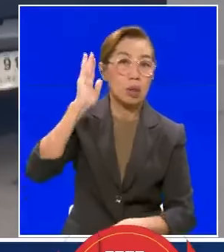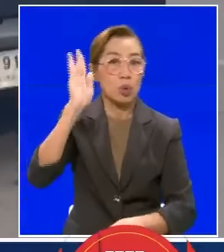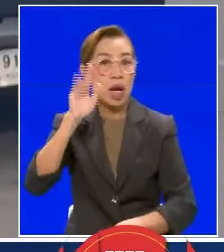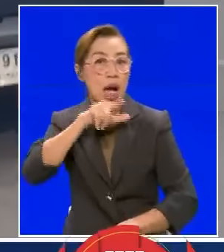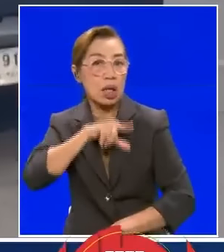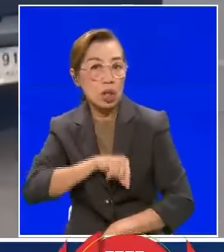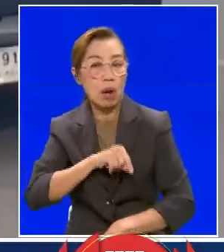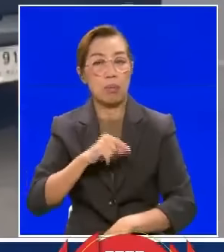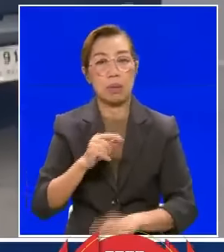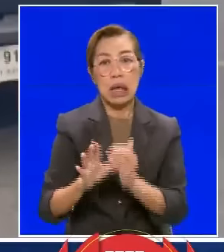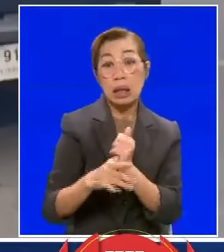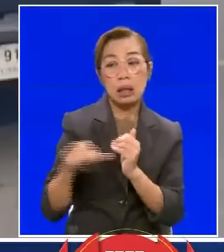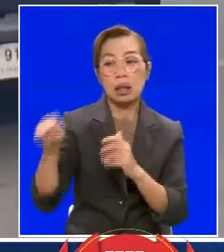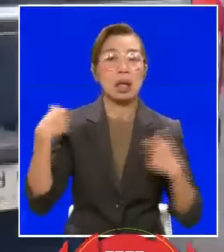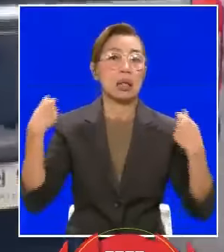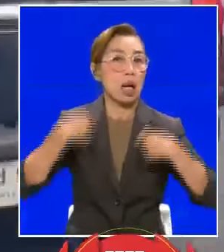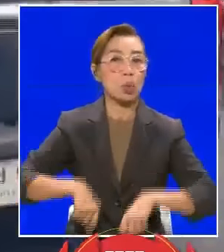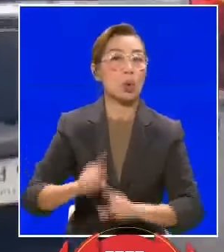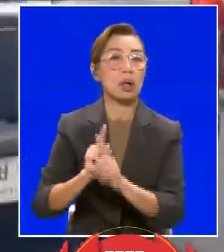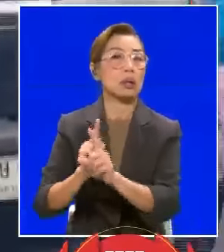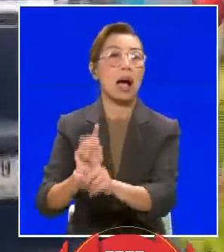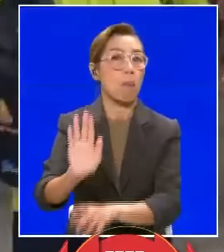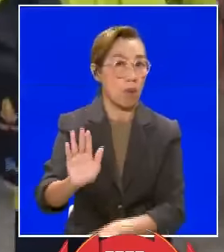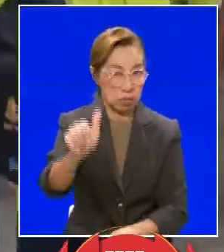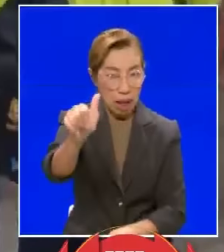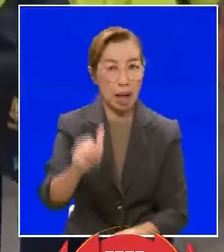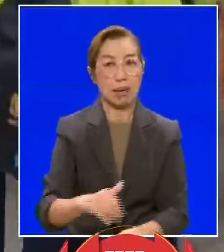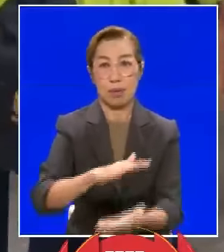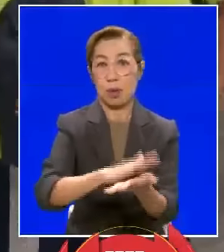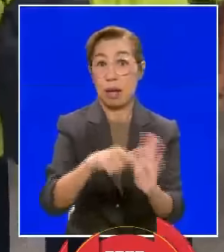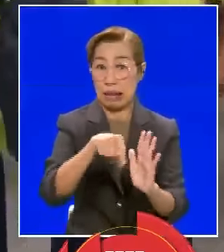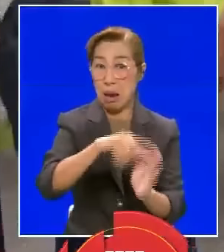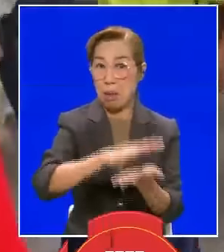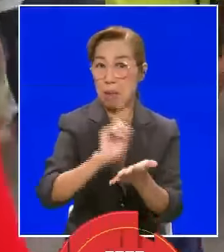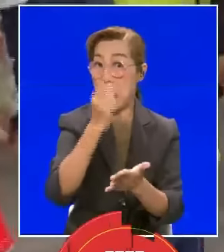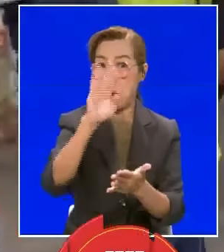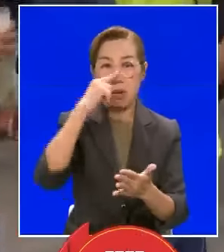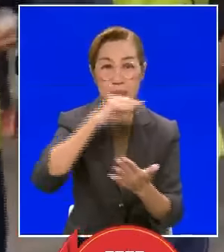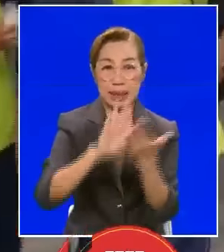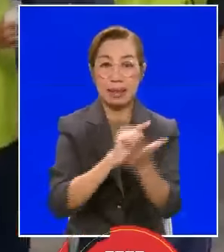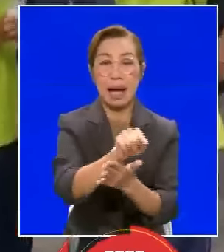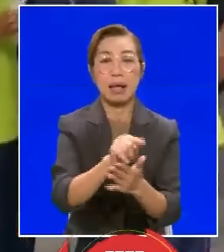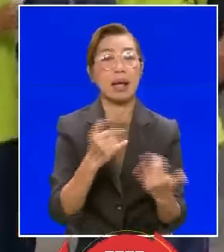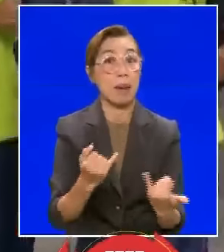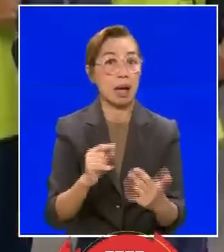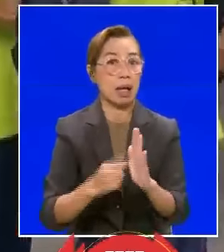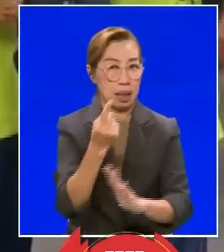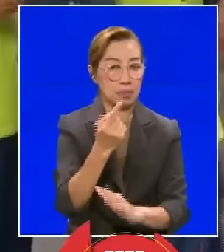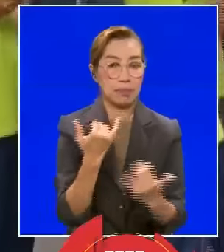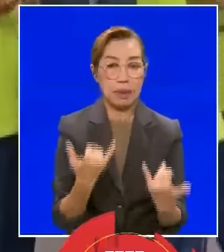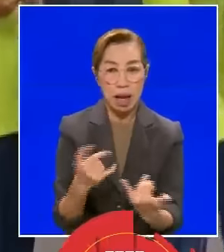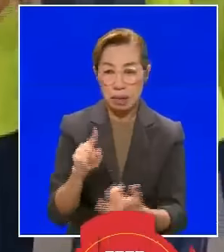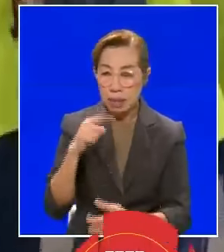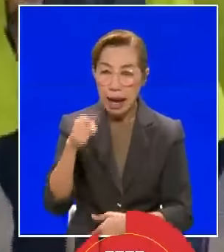ก่อนด้วยนะ ใช่ค่ะดูค่ะวันนี้เปิดเทอมวันแรกไปเลยจ้าหนูถ้าเกิดว่าหนูมีความรู้สึกว่าหนูอยากจะเป็นผู้หญิง